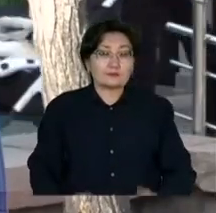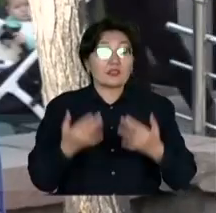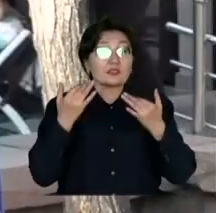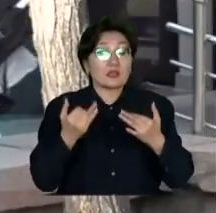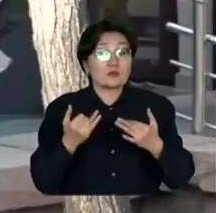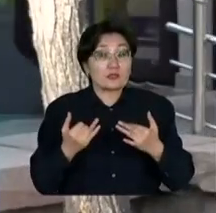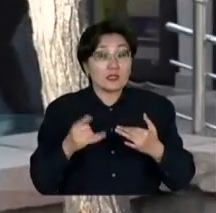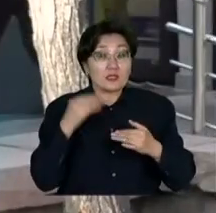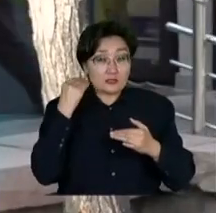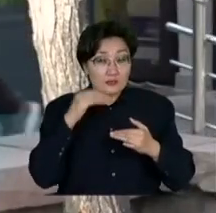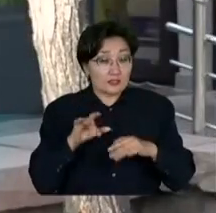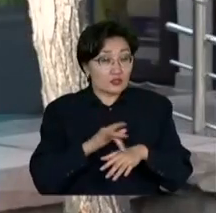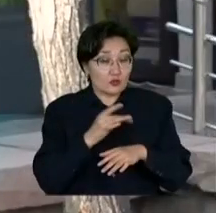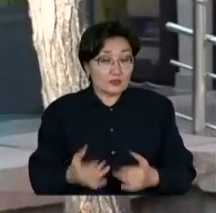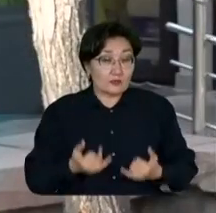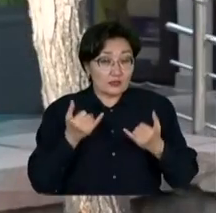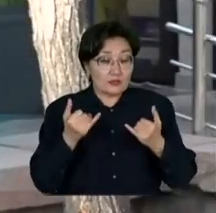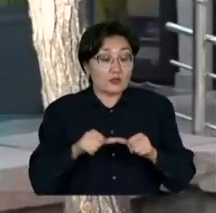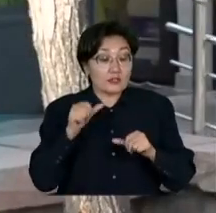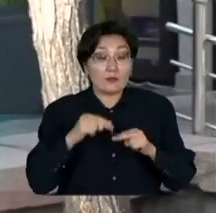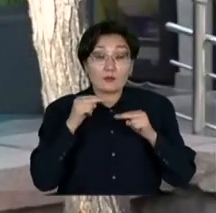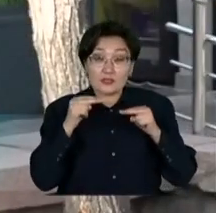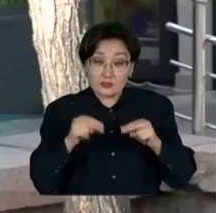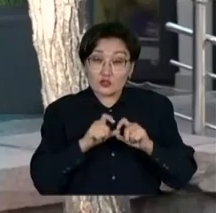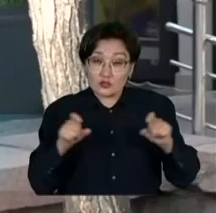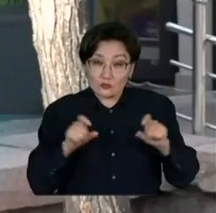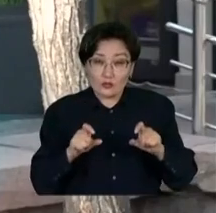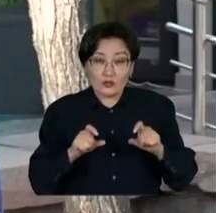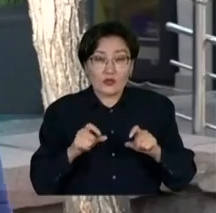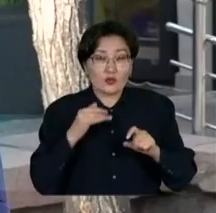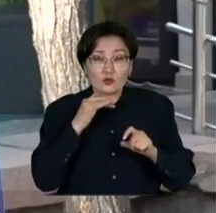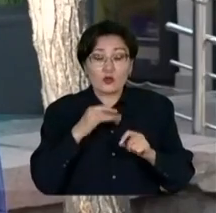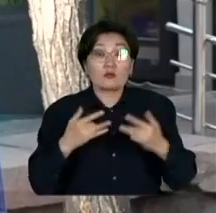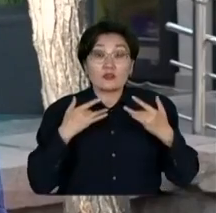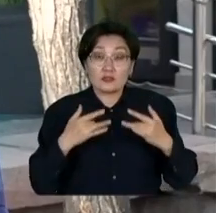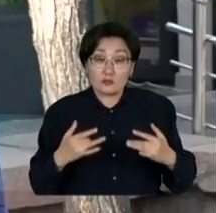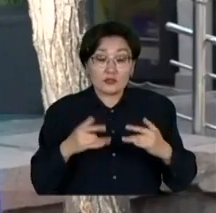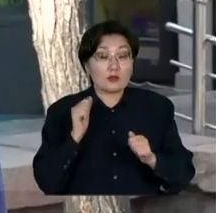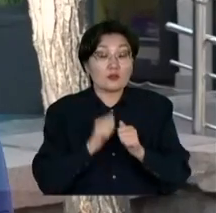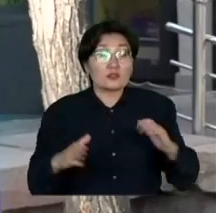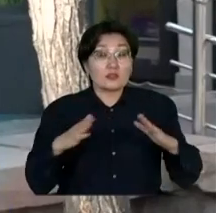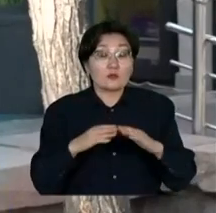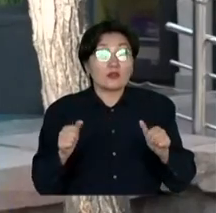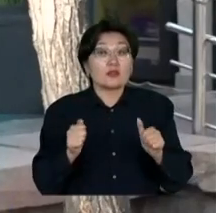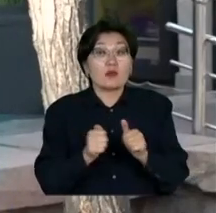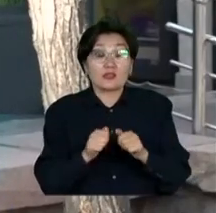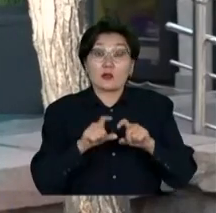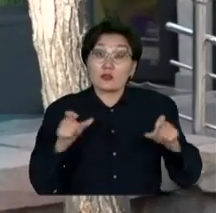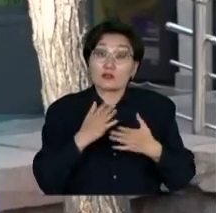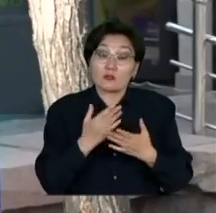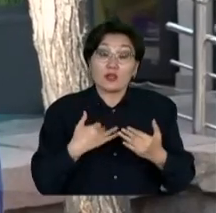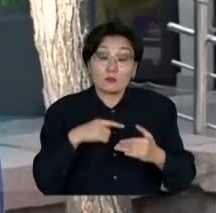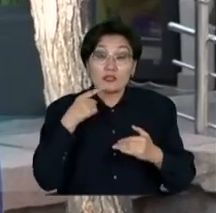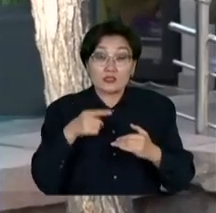Қазір нарықта сапа мен қызмет көрсетуге баса мән беретін дүкендерге сұраныс жоғары. Әрине, әр үйдің маңында сауда нүктелері бар, бірақ мына мен